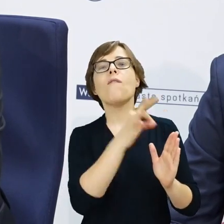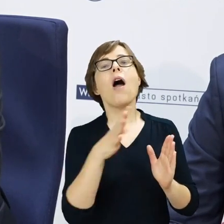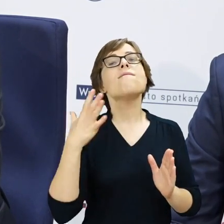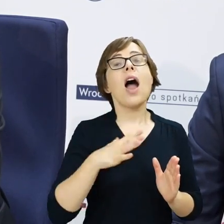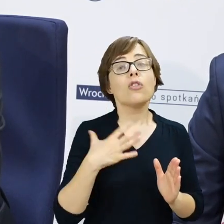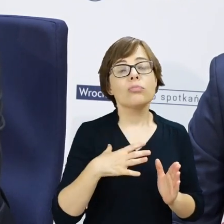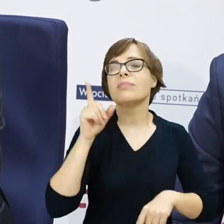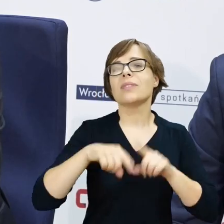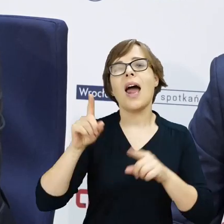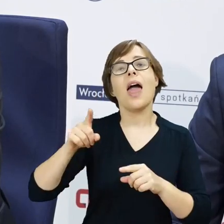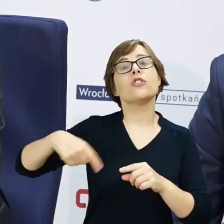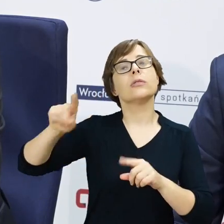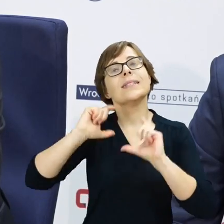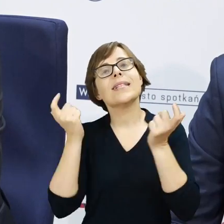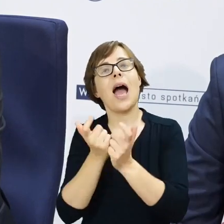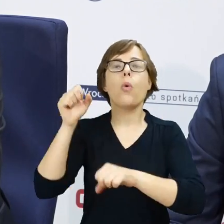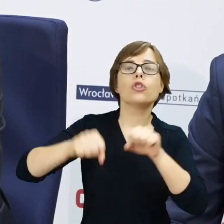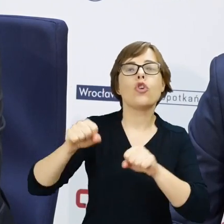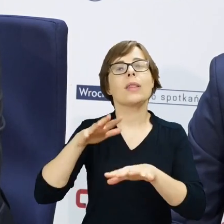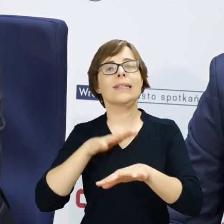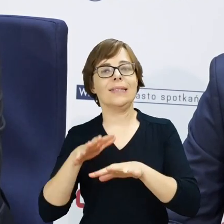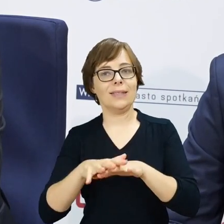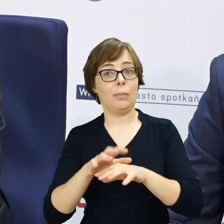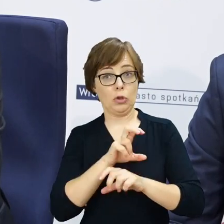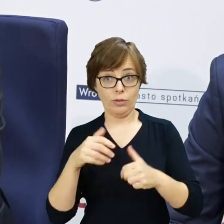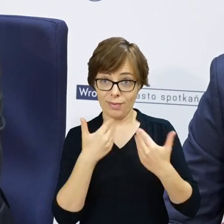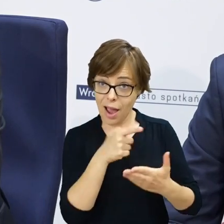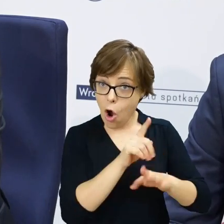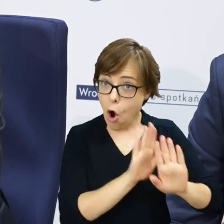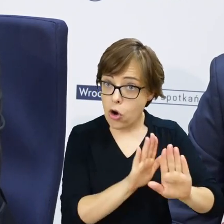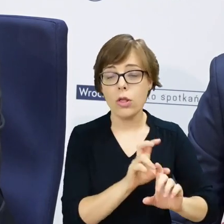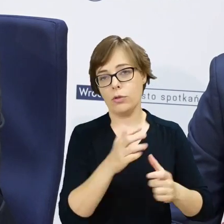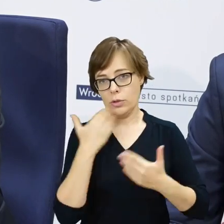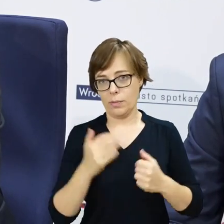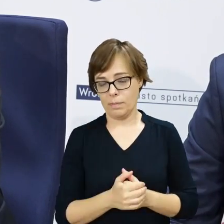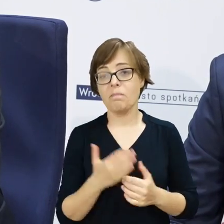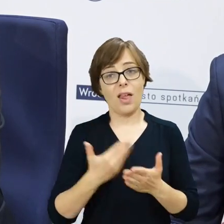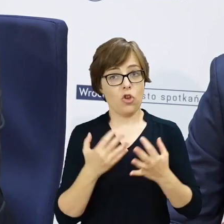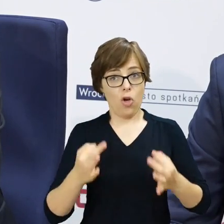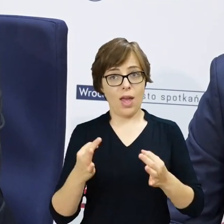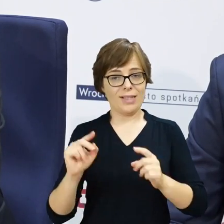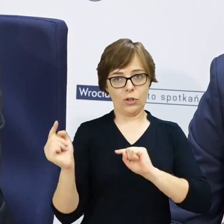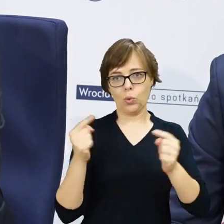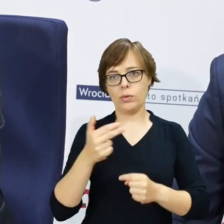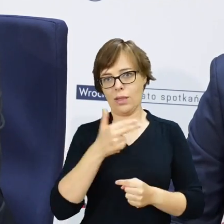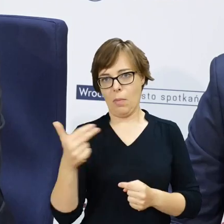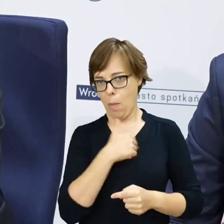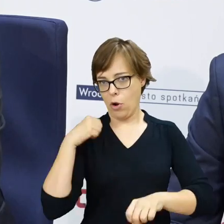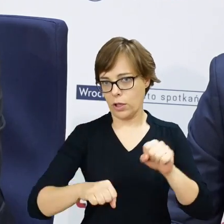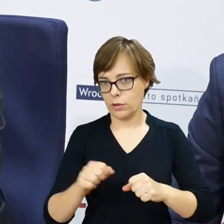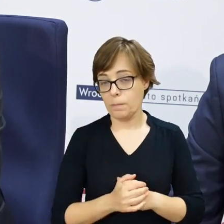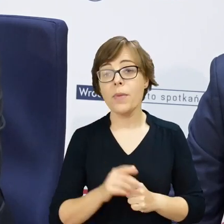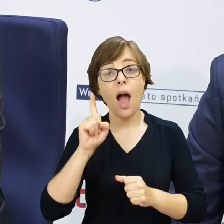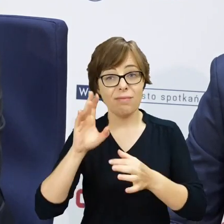sens sporu o praworządność i dyskusji o kondycji nad polskim wymiarem sprawiedliwości, a w kontekście prawa do informacji